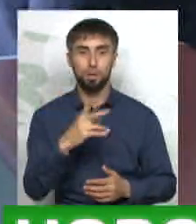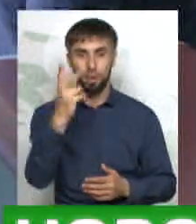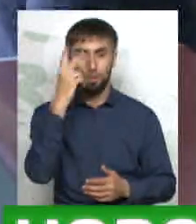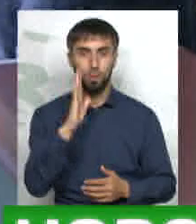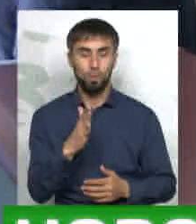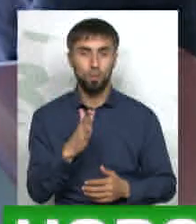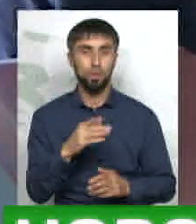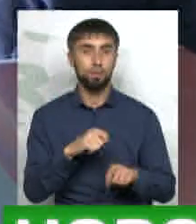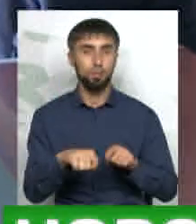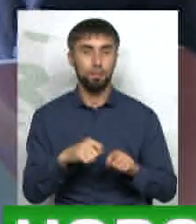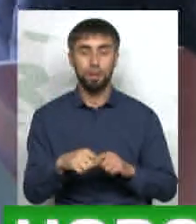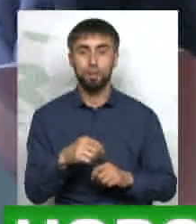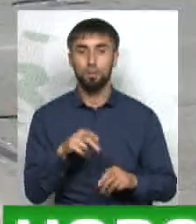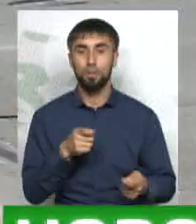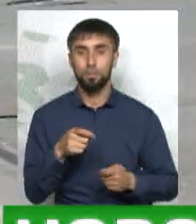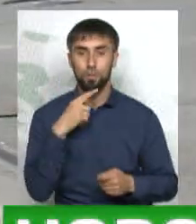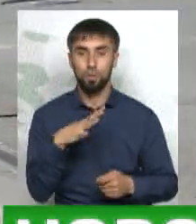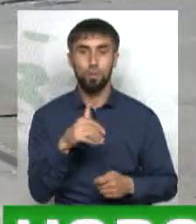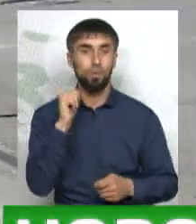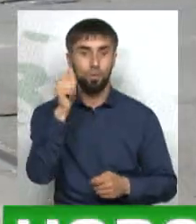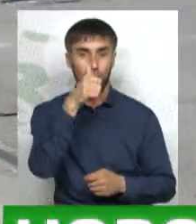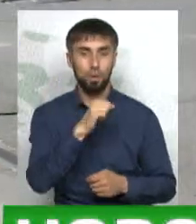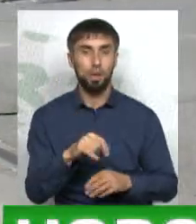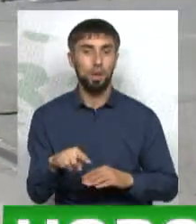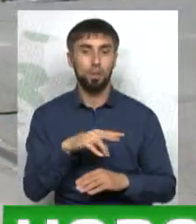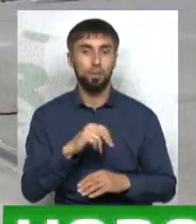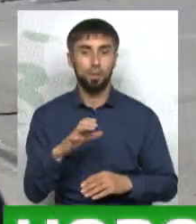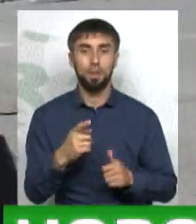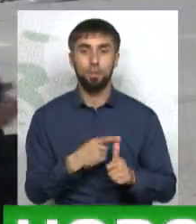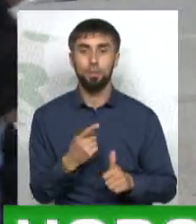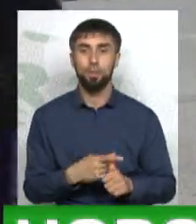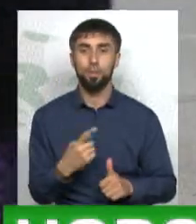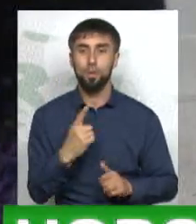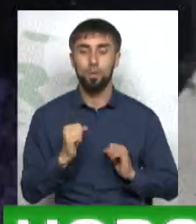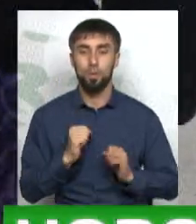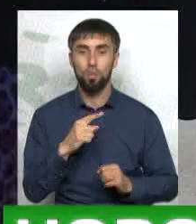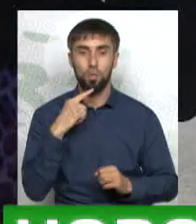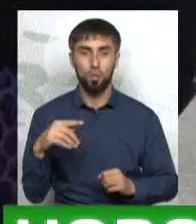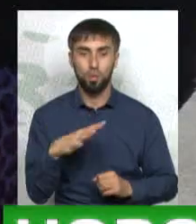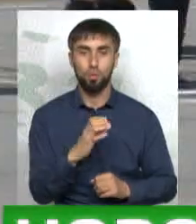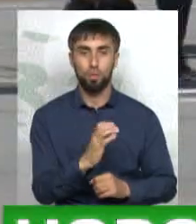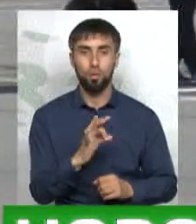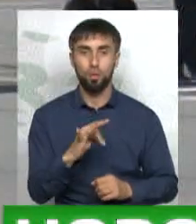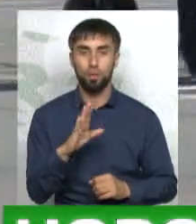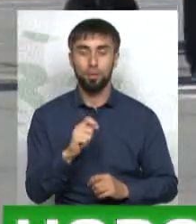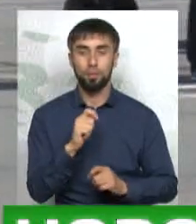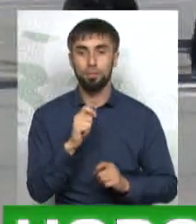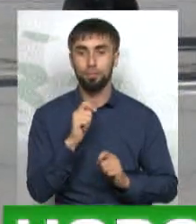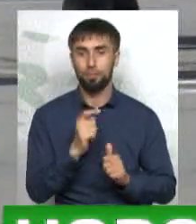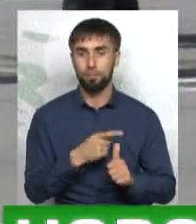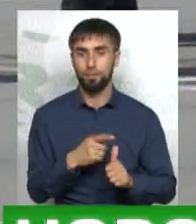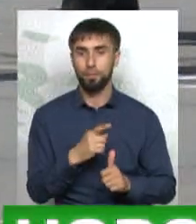будут просубсидированы правительством России. В прошлом году аэропорт Умагас имени первого героя России Сулумбека Асканова присвоили